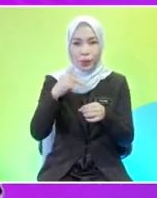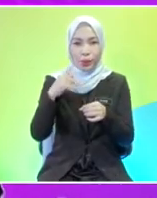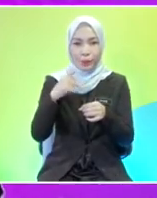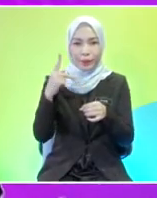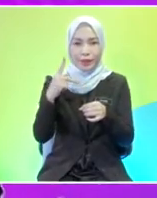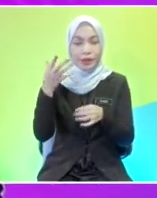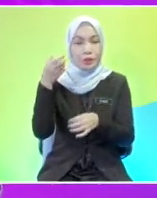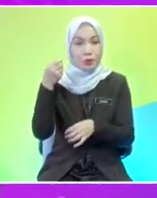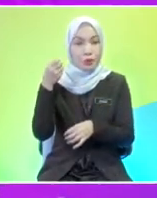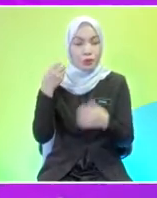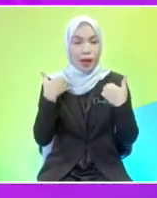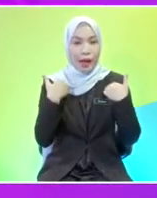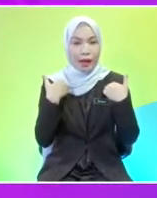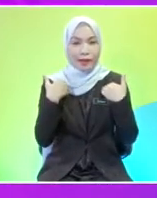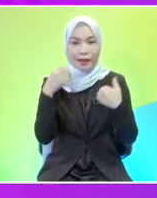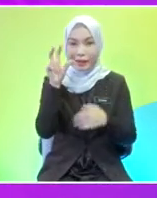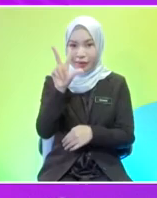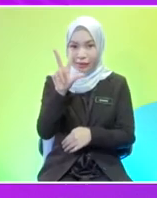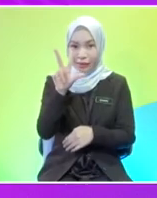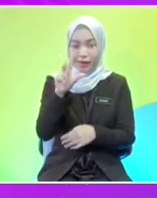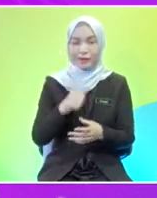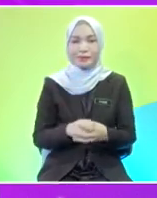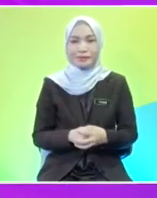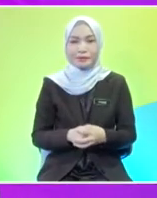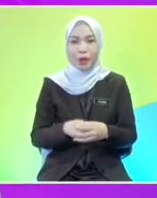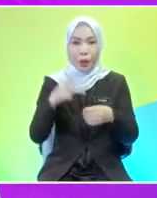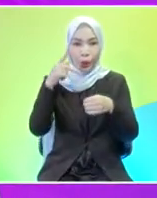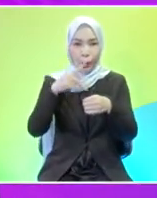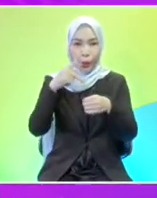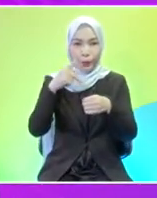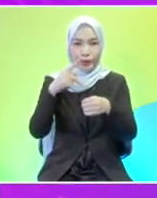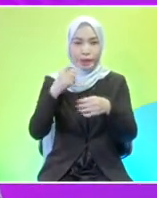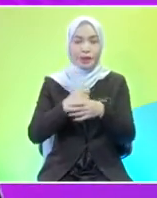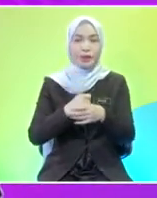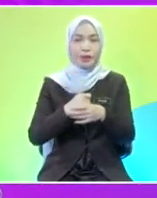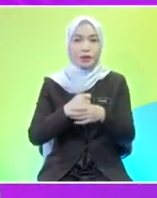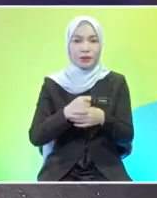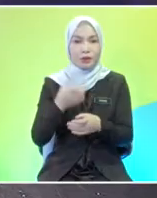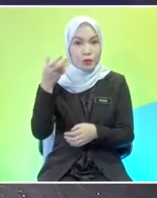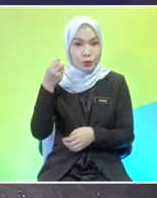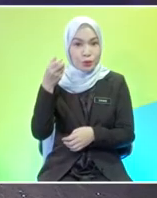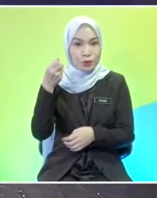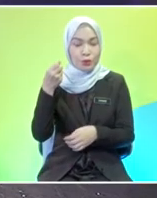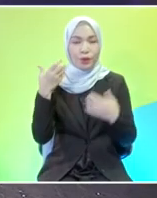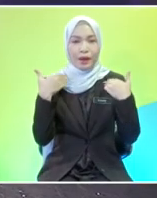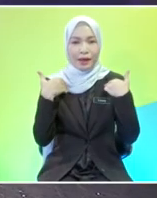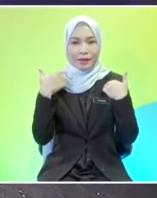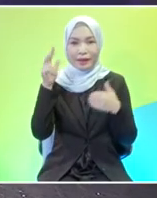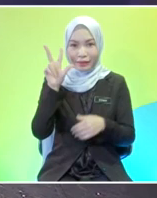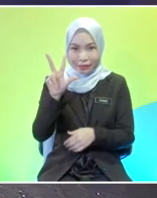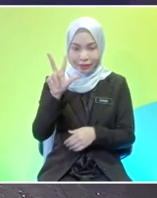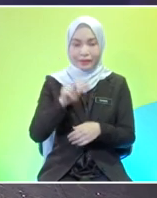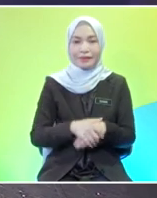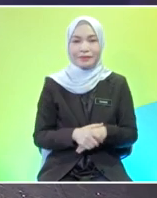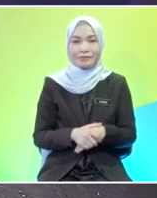tiga kopi susu ada tiga oke betul oke